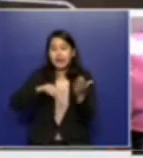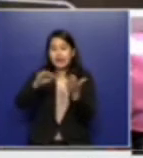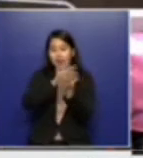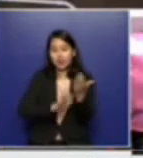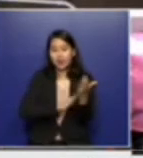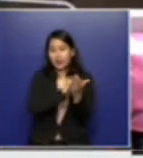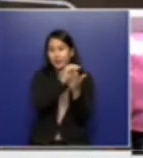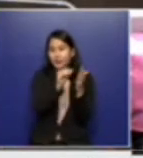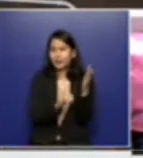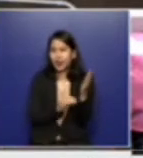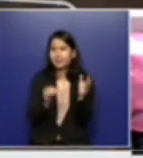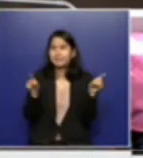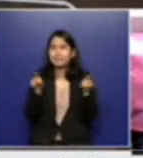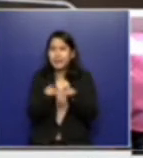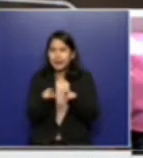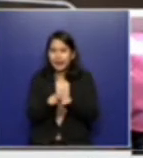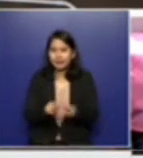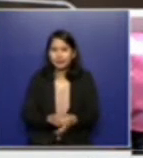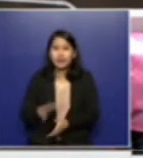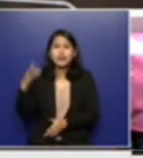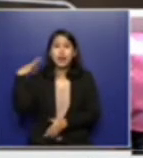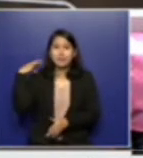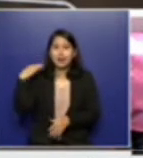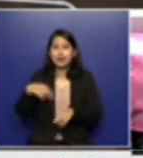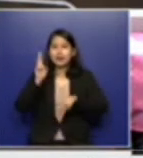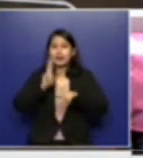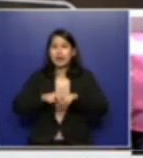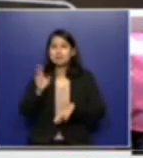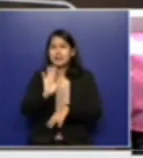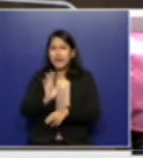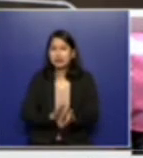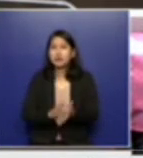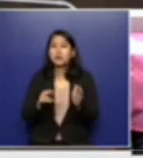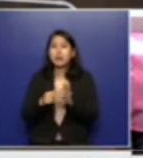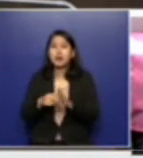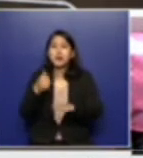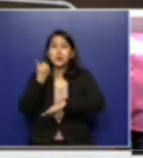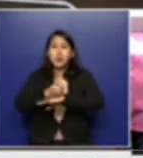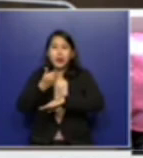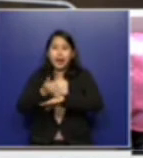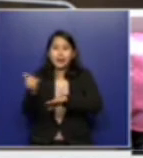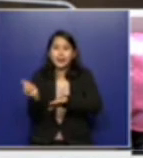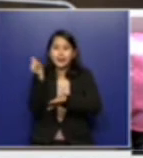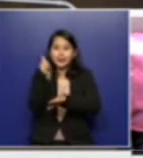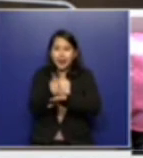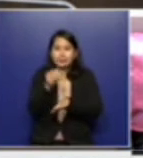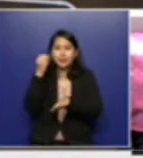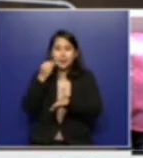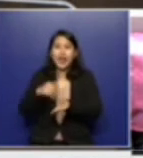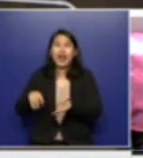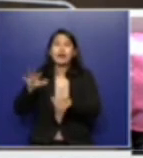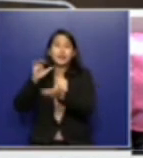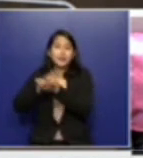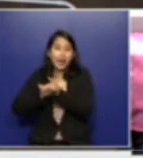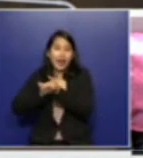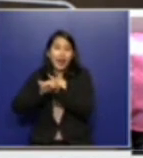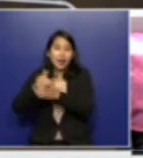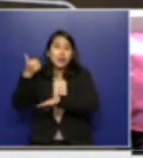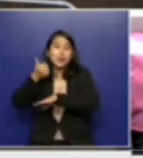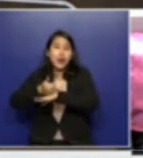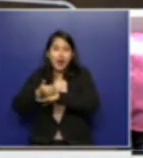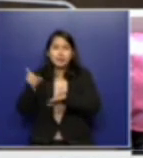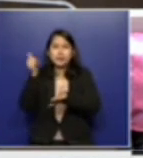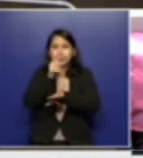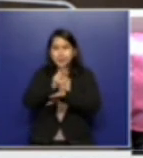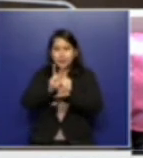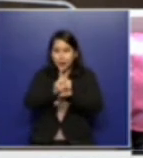และเขาบอกว่าอส.ไม่ได้นั่งแล้วครับมีแต่นายครับไอ้นายนั่งยังไม่ทำไรนะครับมีคุณนายไปใช้ด้วยครับไม่เกิดประโยชน์ครับ